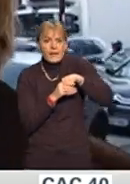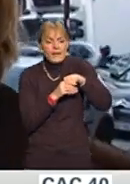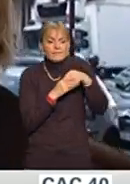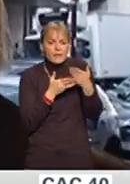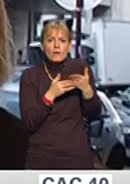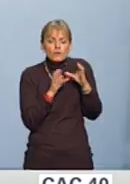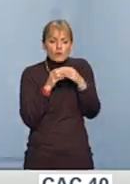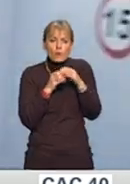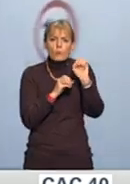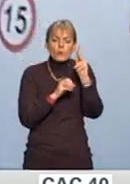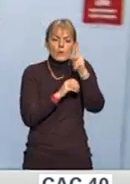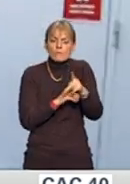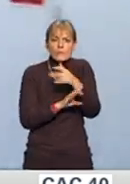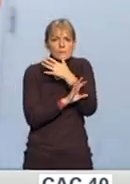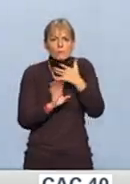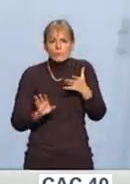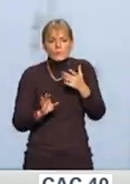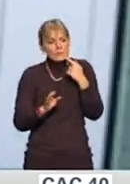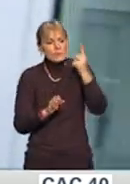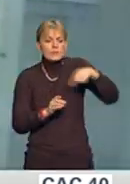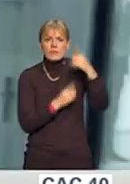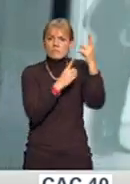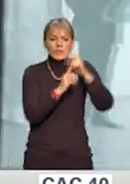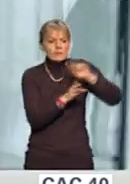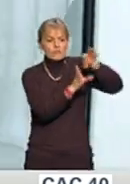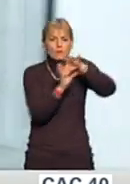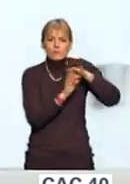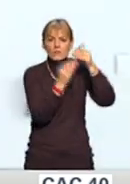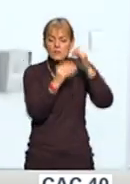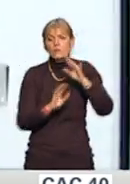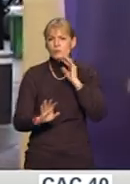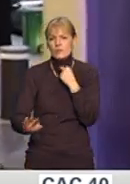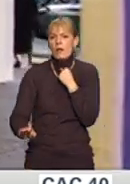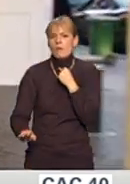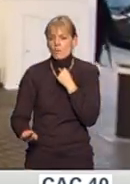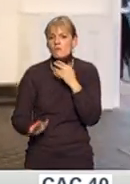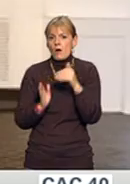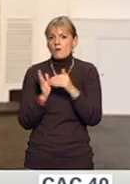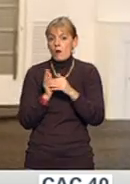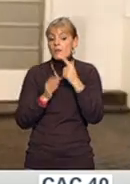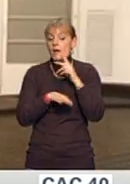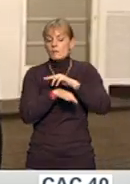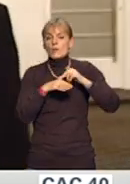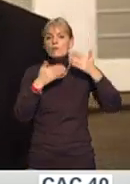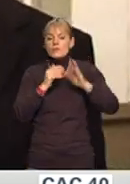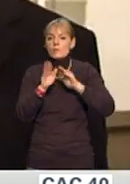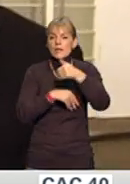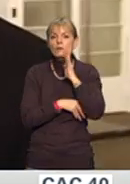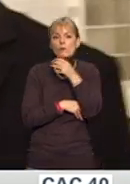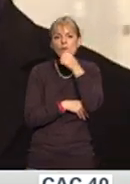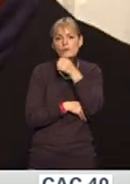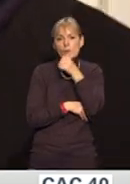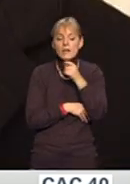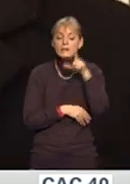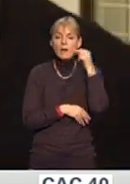n'est qu'aux militants de voter. On sent donc toujours comme un blocage, mais à l'issue de ce bureau politique, lors de la conférence de presse,